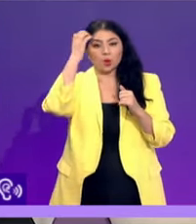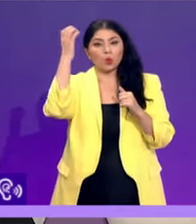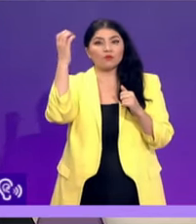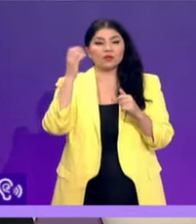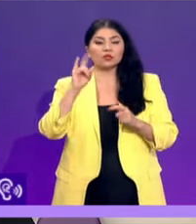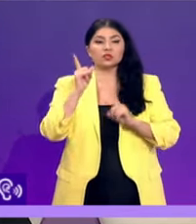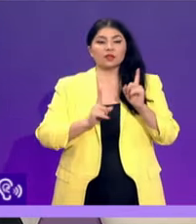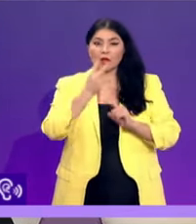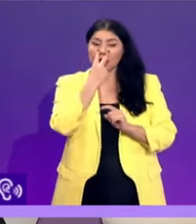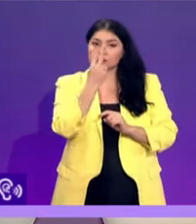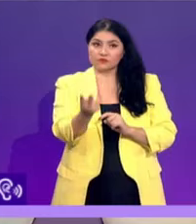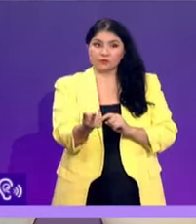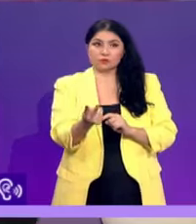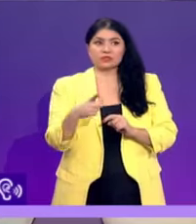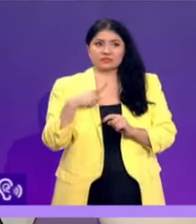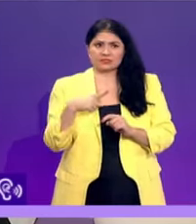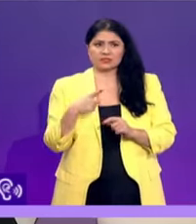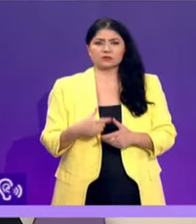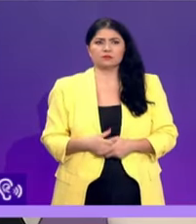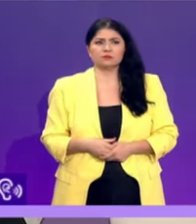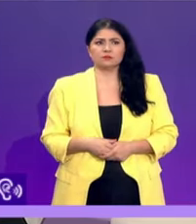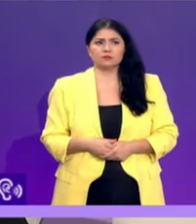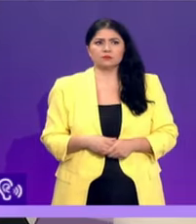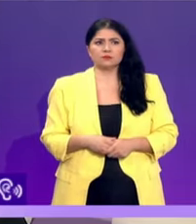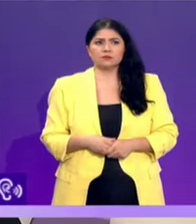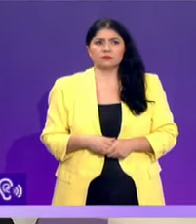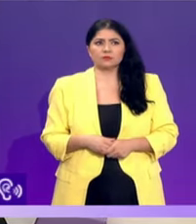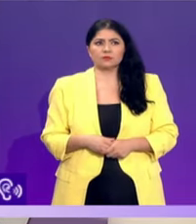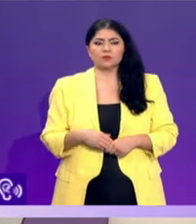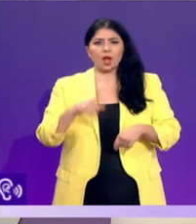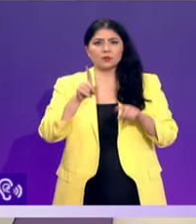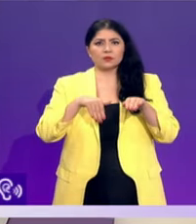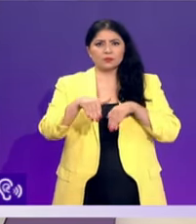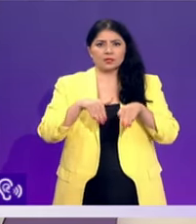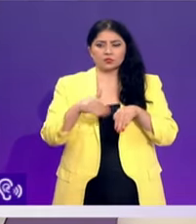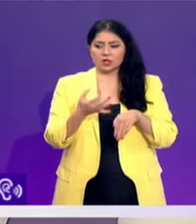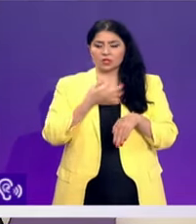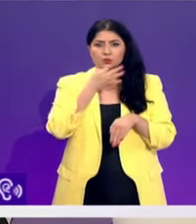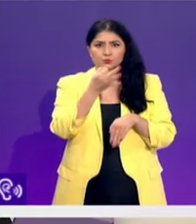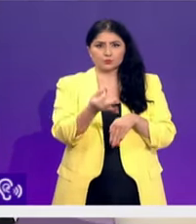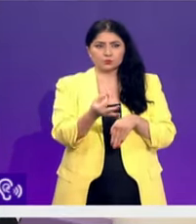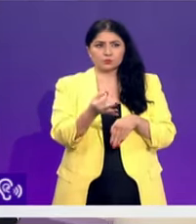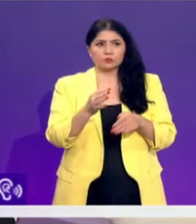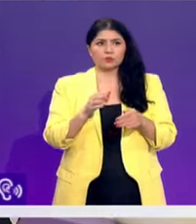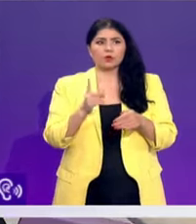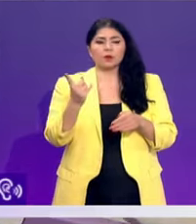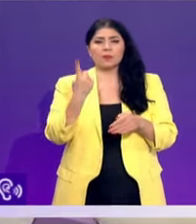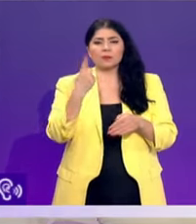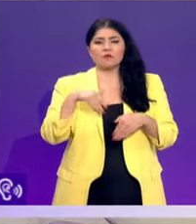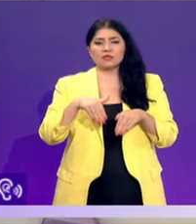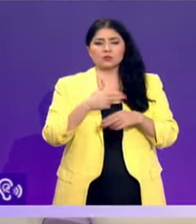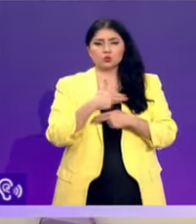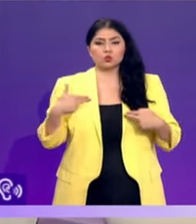Și dacă ați văzut, sunt deja poziționări ale miniștrilor noștri. Ieri a fost poziționarea ministrului